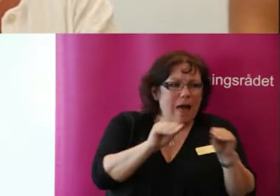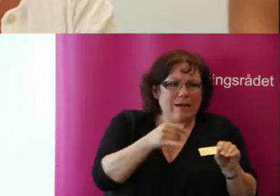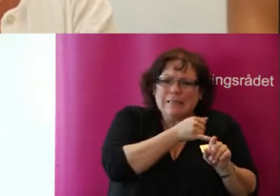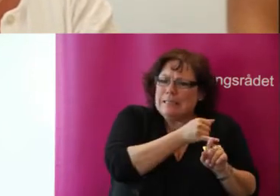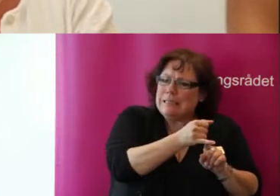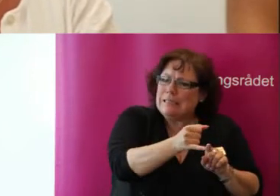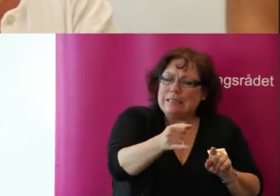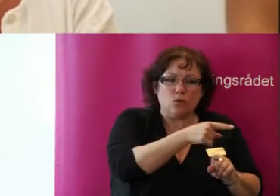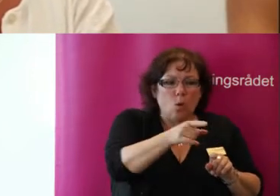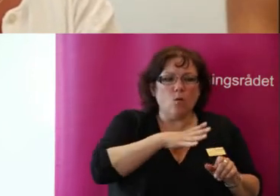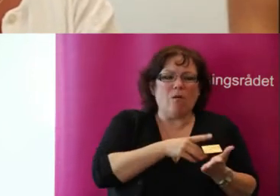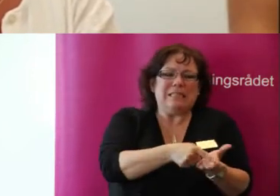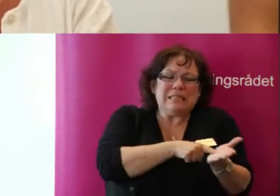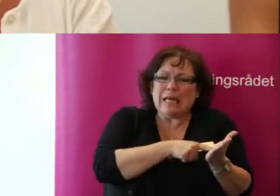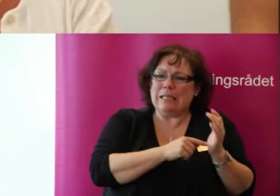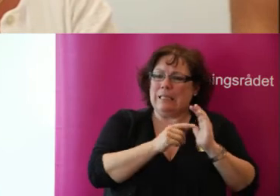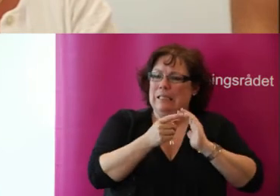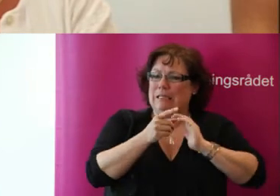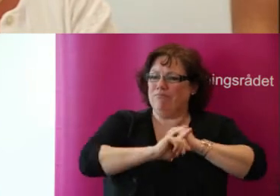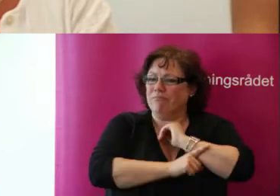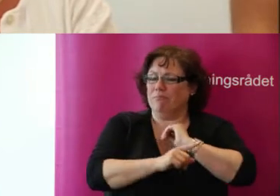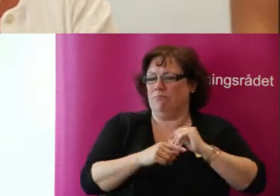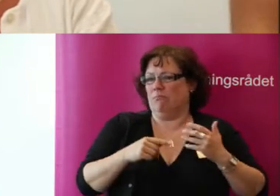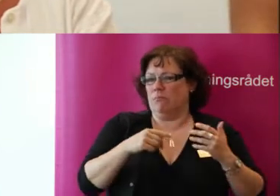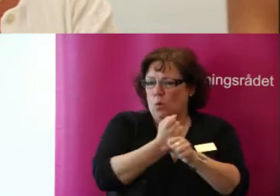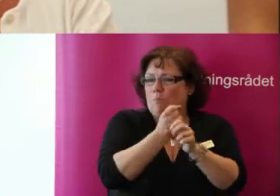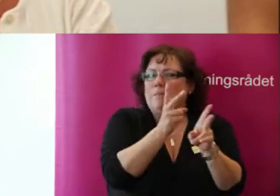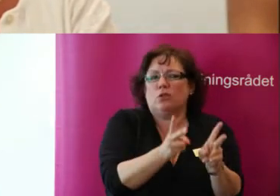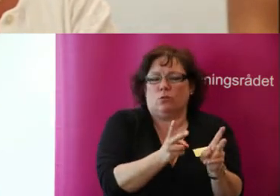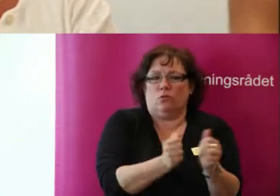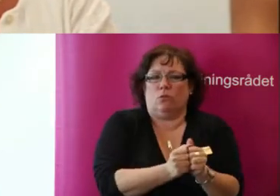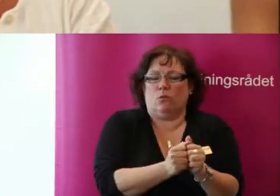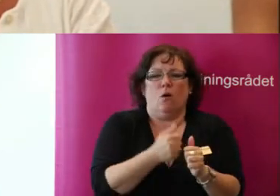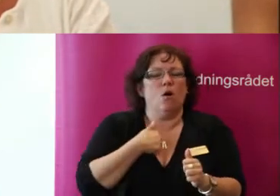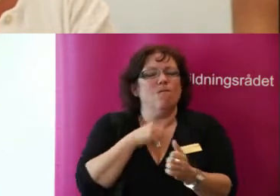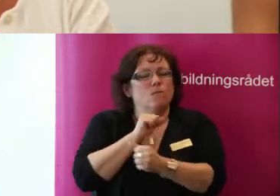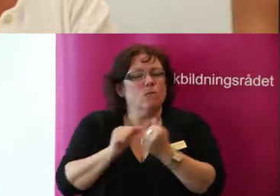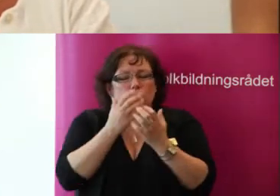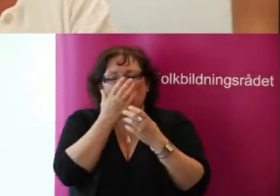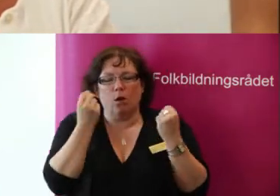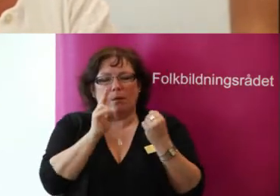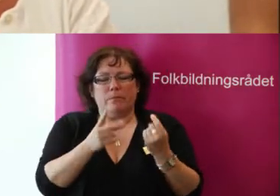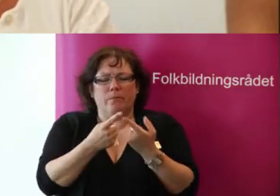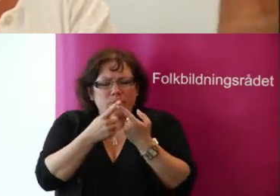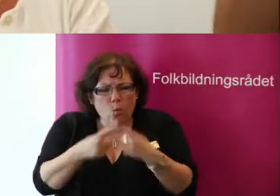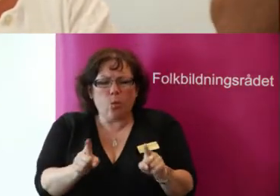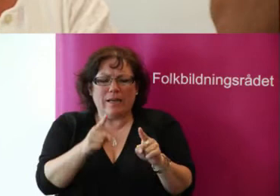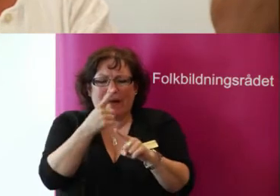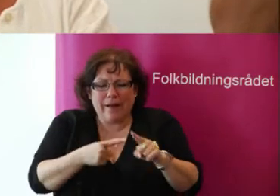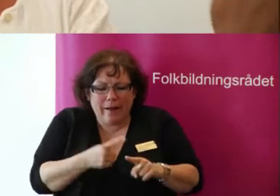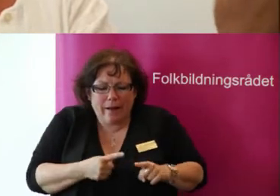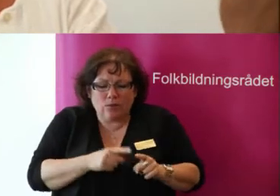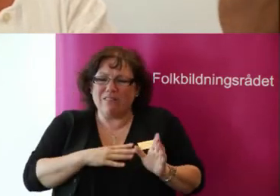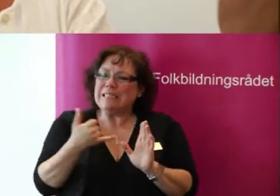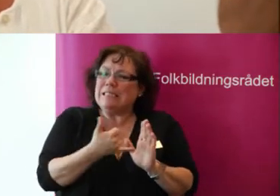verksamheterna med särskild profession för att jobba med det. Så att vi får inte glömma liksom att det är ganska mycket olika komponenter som